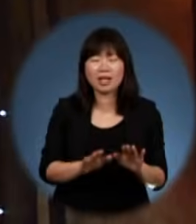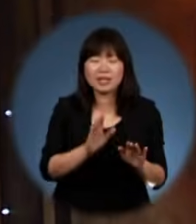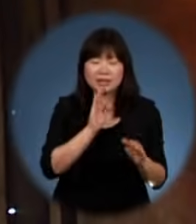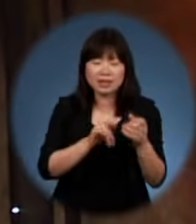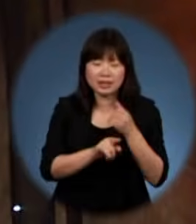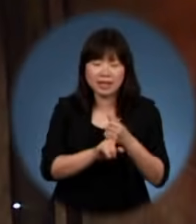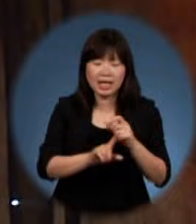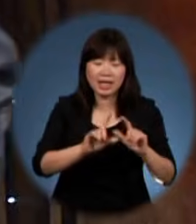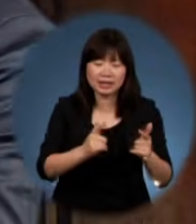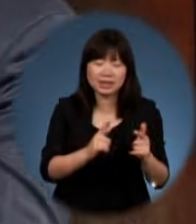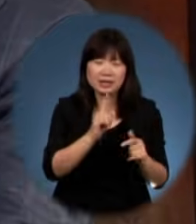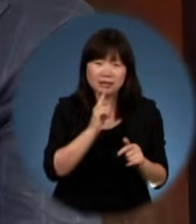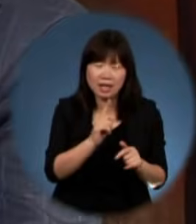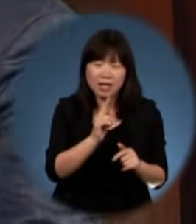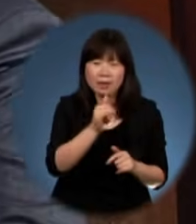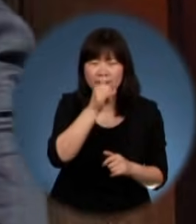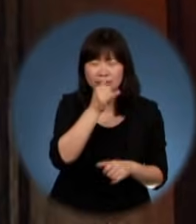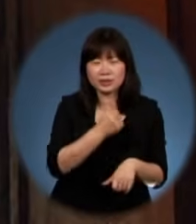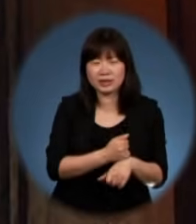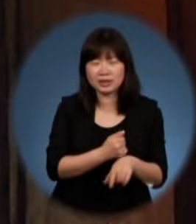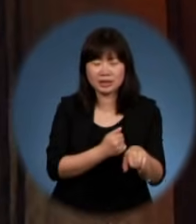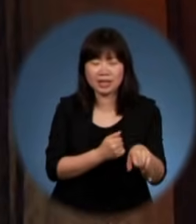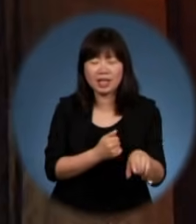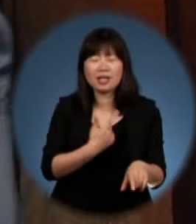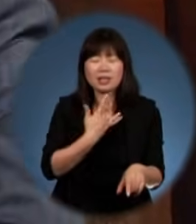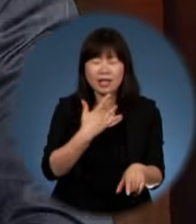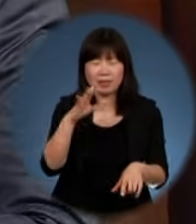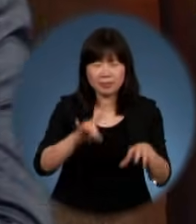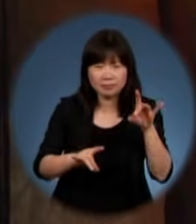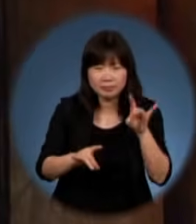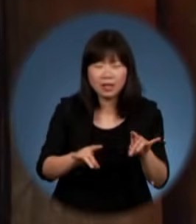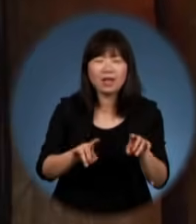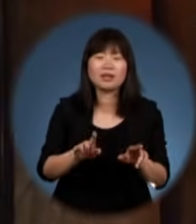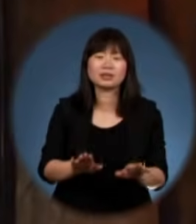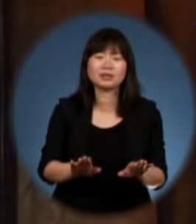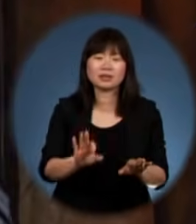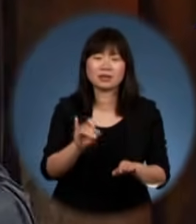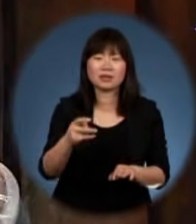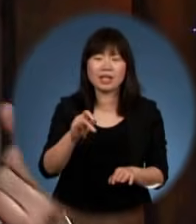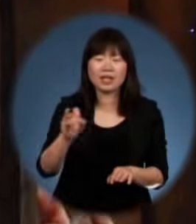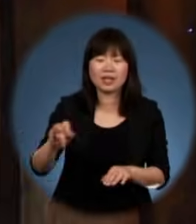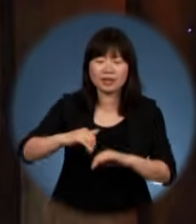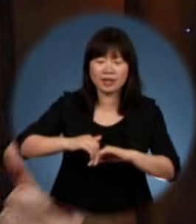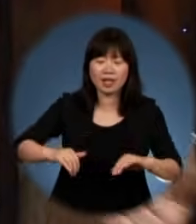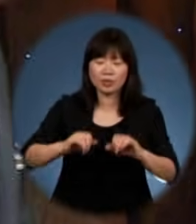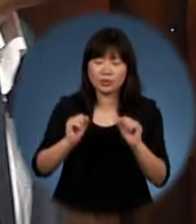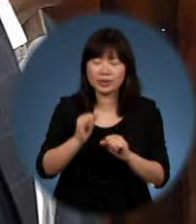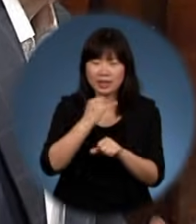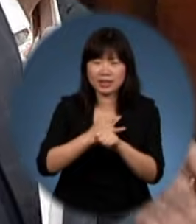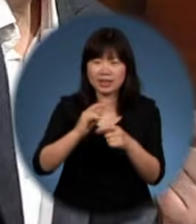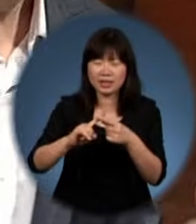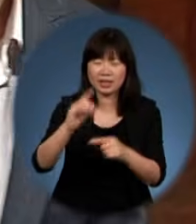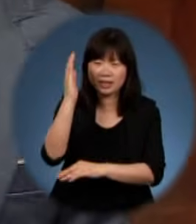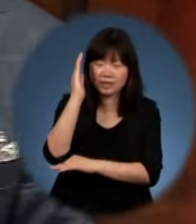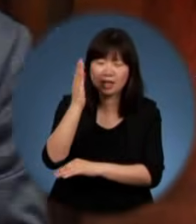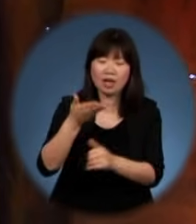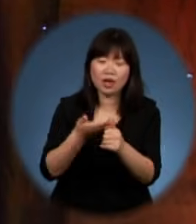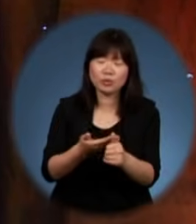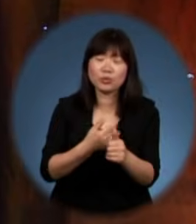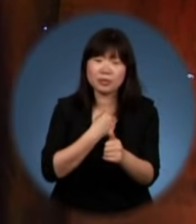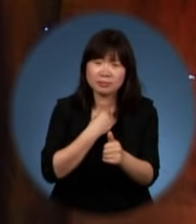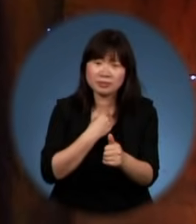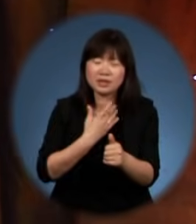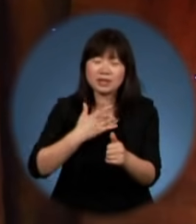진리가 아니다 라고 이야기 할 수 있는 갈망 그 입 야가 따로 존재한다는 그 이야기를 해주고